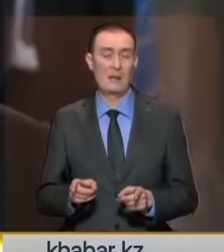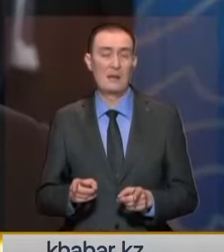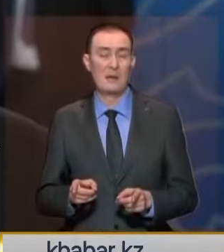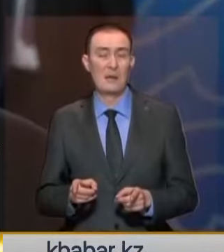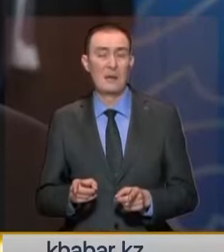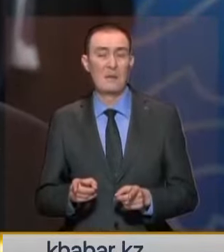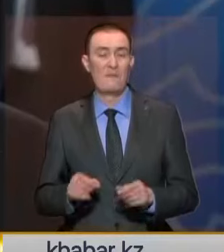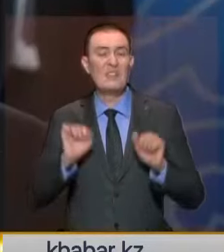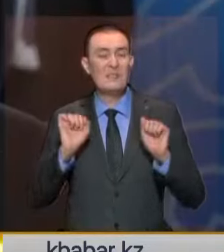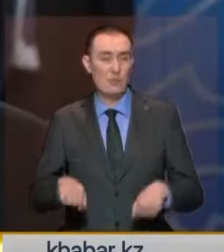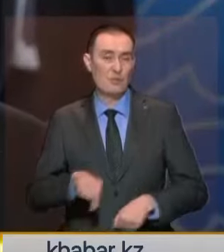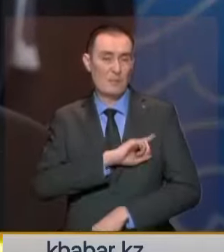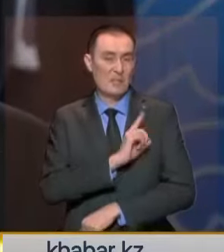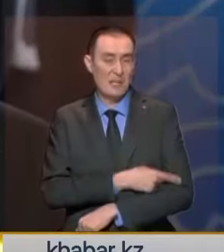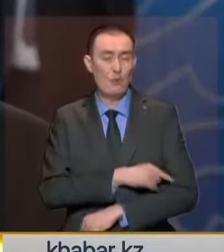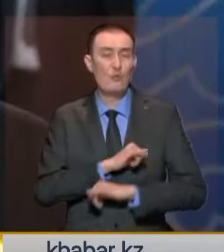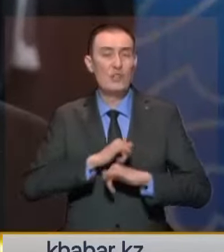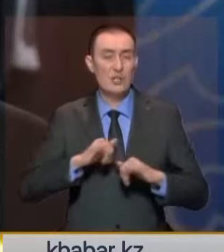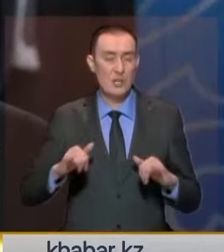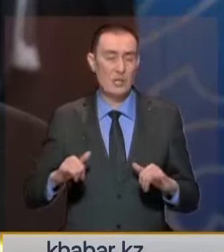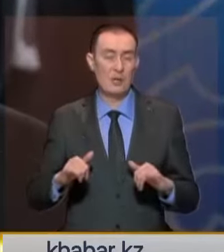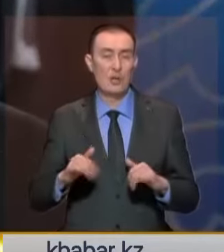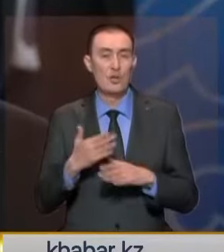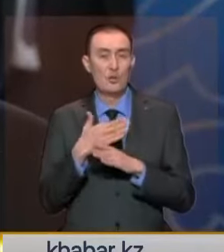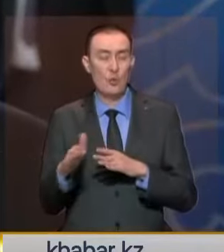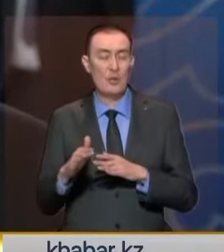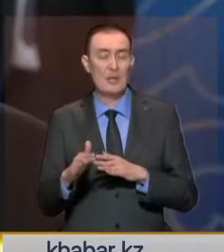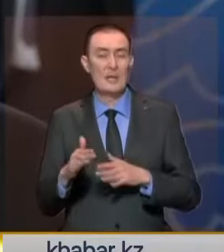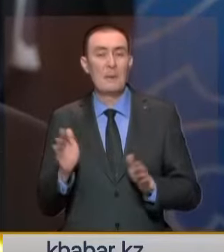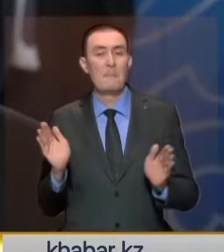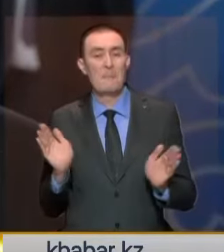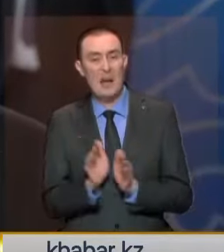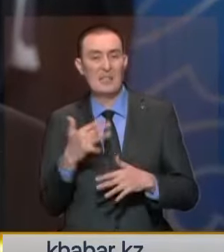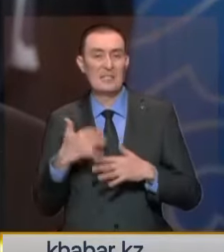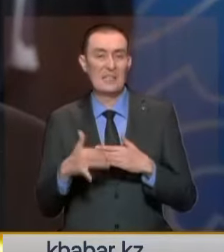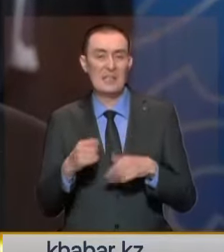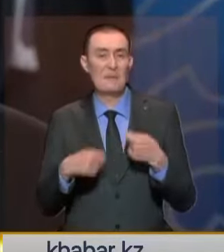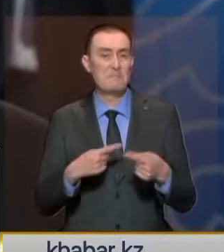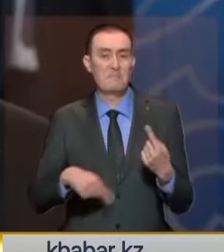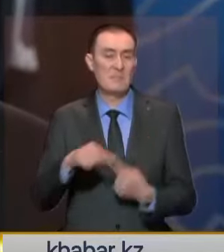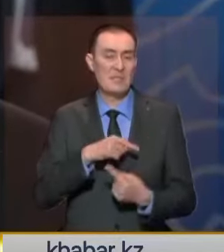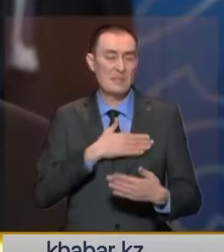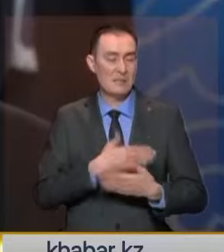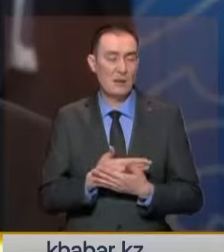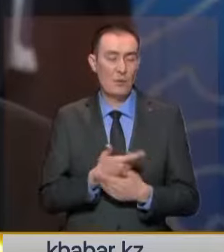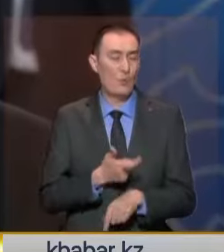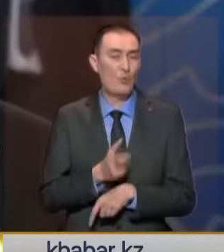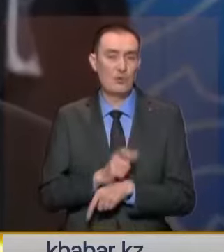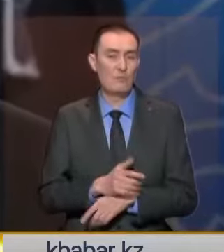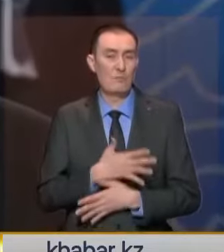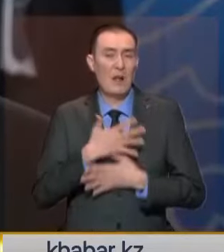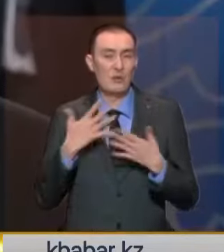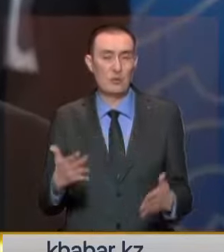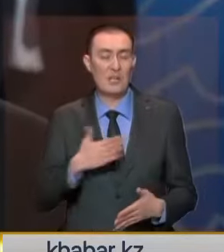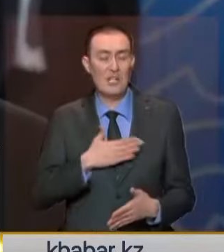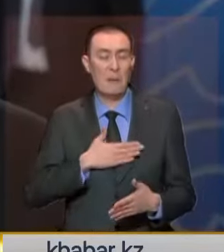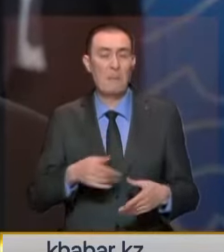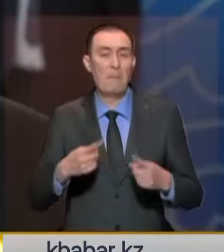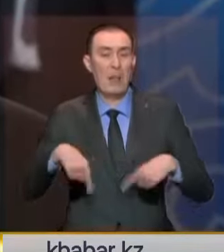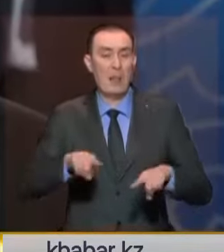реальный потенциал по увеличению доли малого и среднего бизнеса, он колоссальный, я считаю. И наша задача палаты в